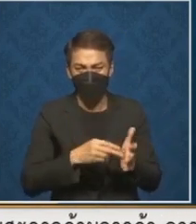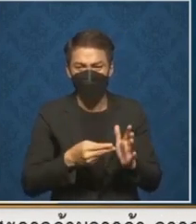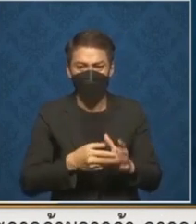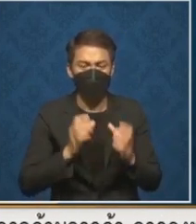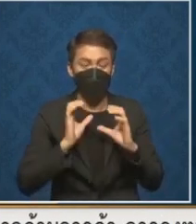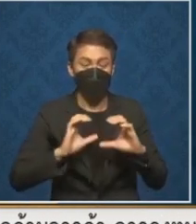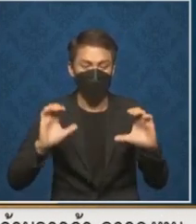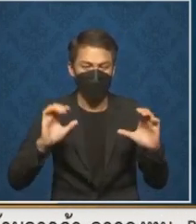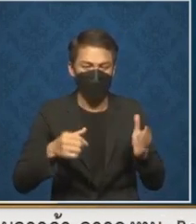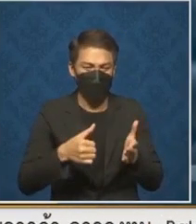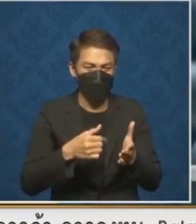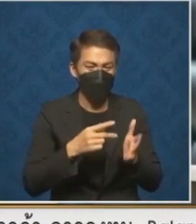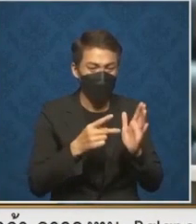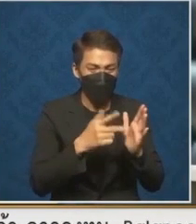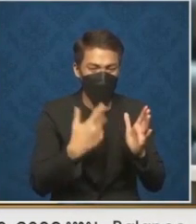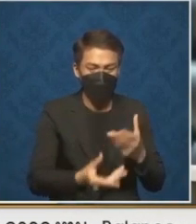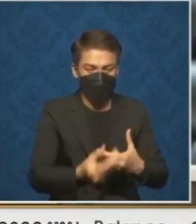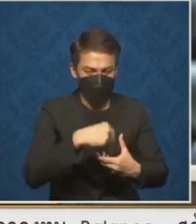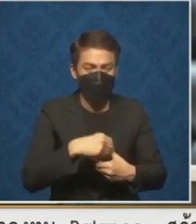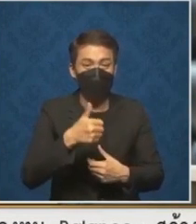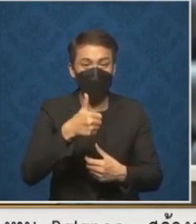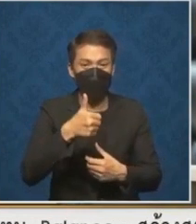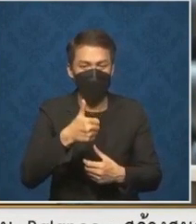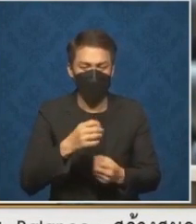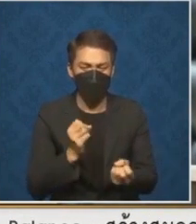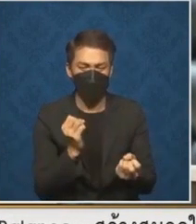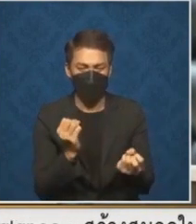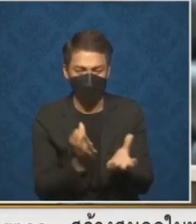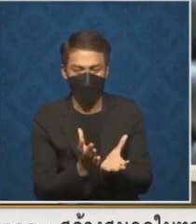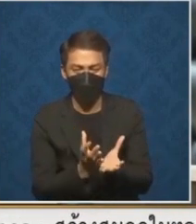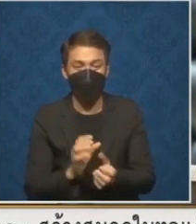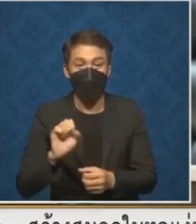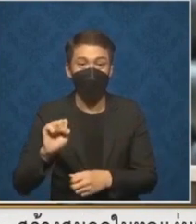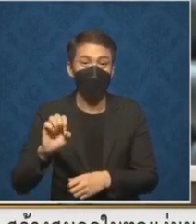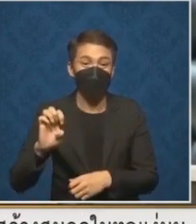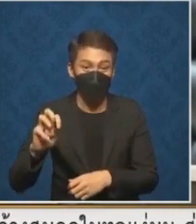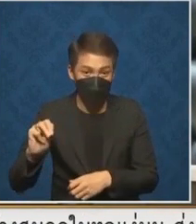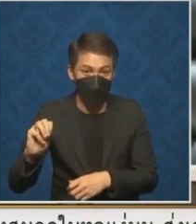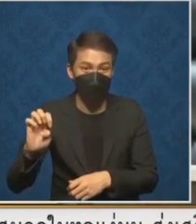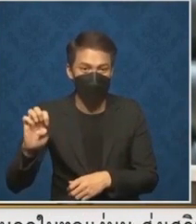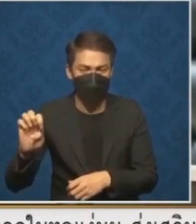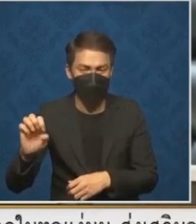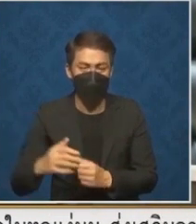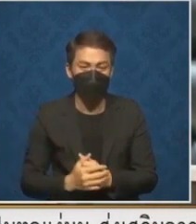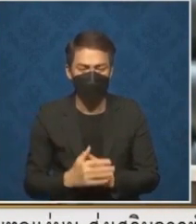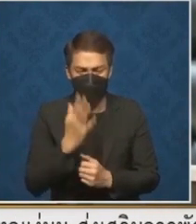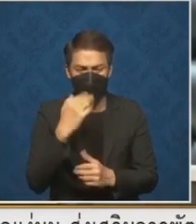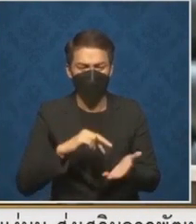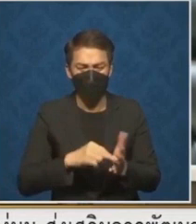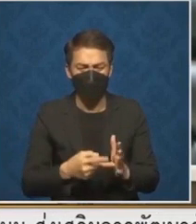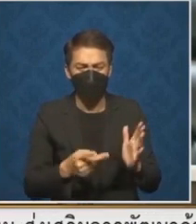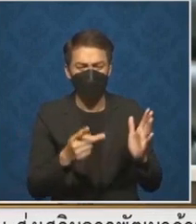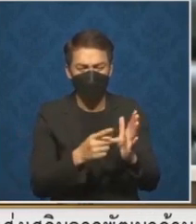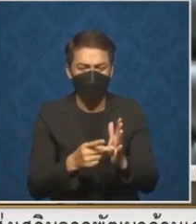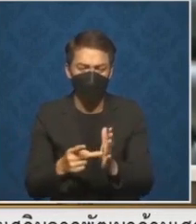หน้าท่านก็ทำราย SMEแลวก็ท่านก็กู้เป็หลกถ้ไม่ได้หาได้ เป็หลกรัษ